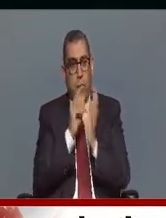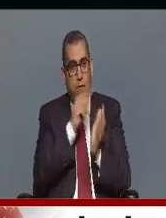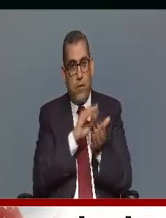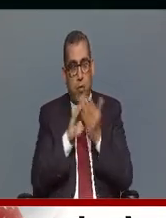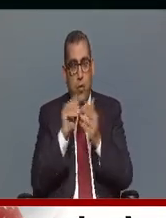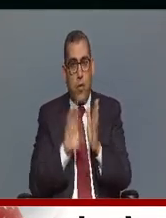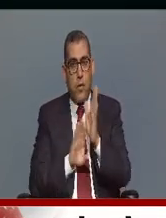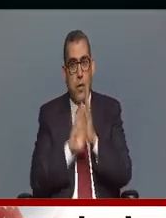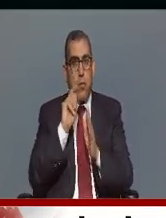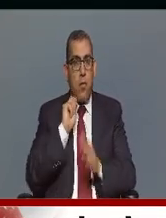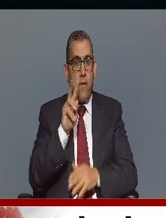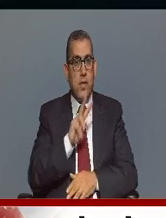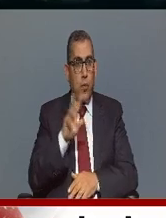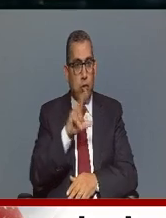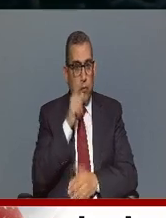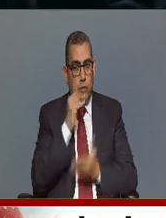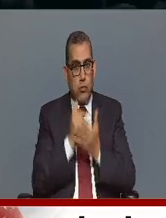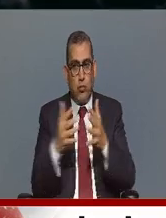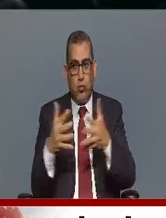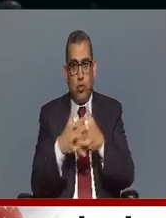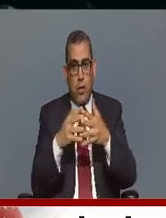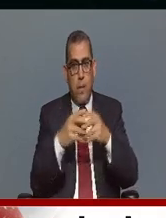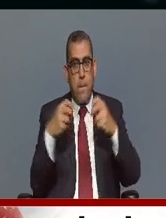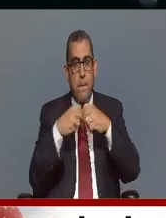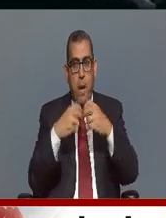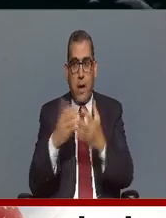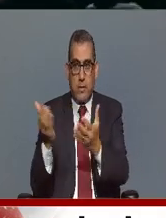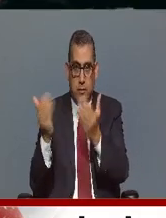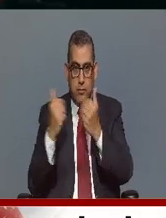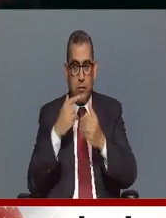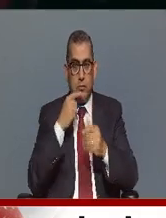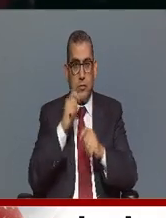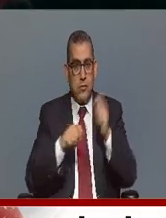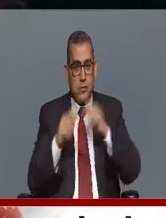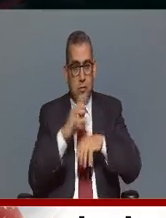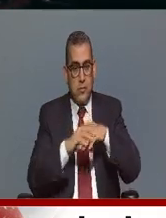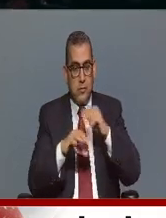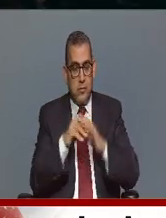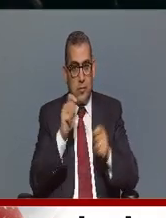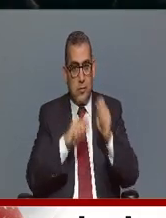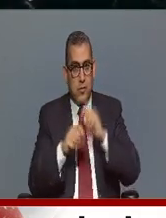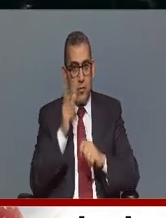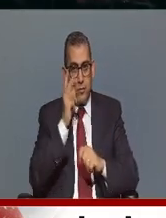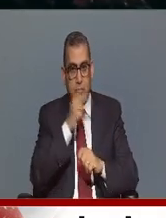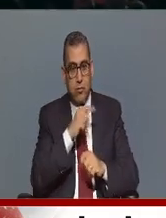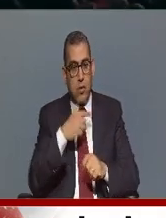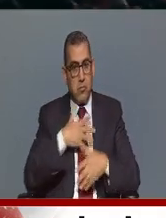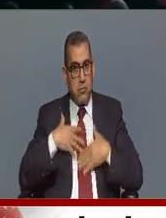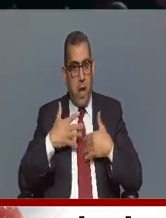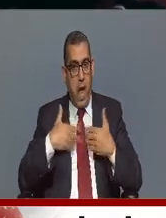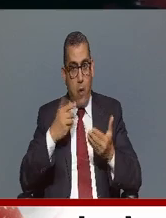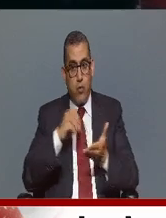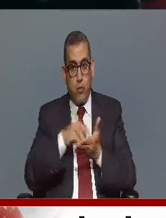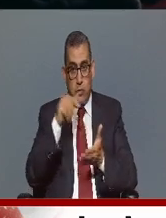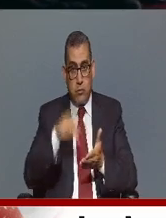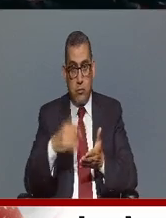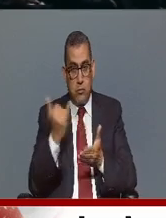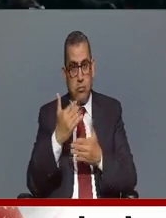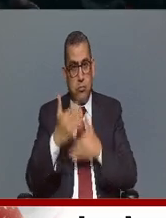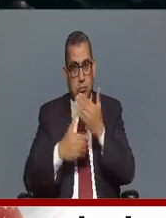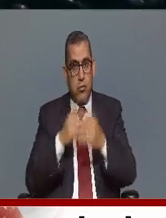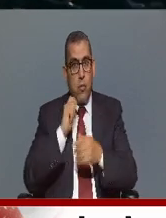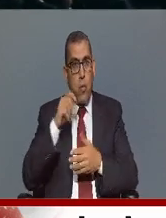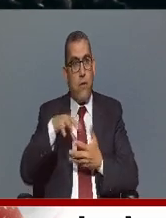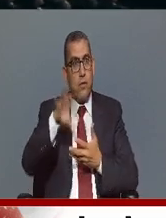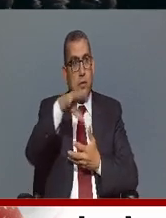والتنمية المحلية في المشاركة في معارض الحرف التراثية. ونأمل أن هذه المبادرة تنتقل إلى